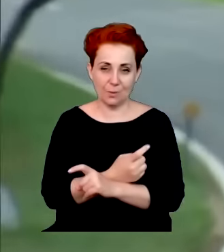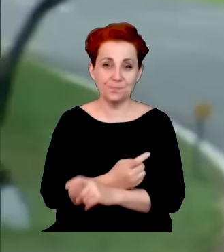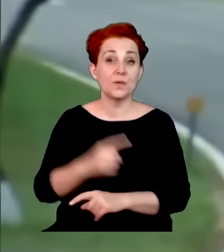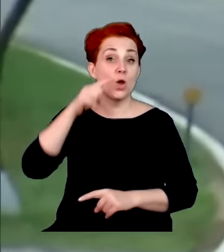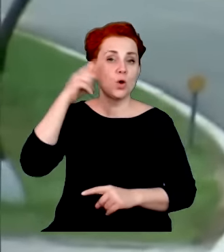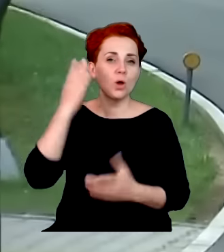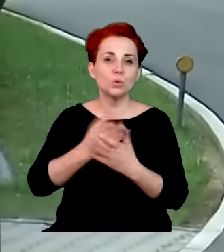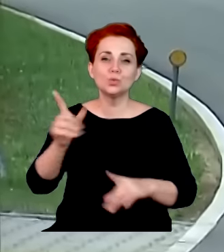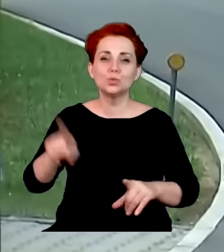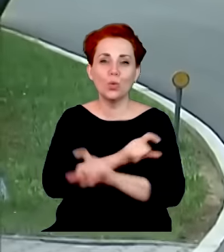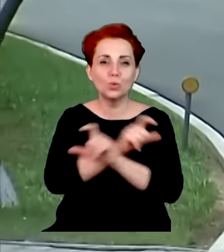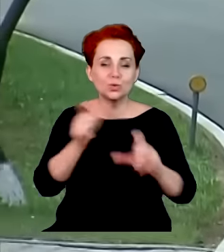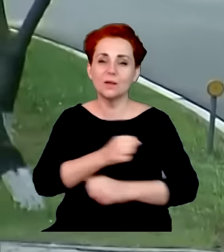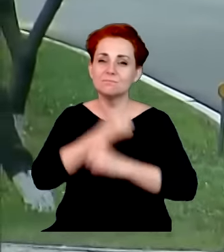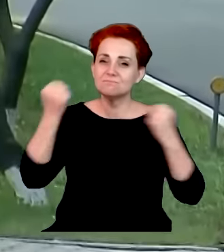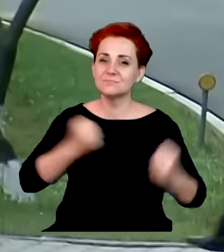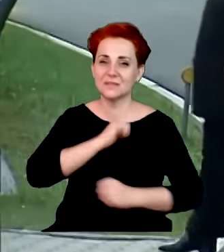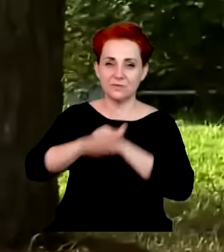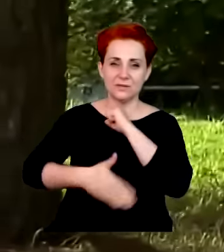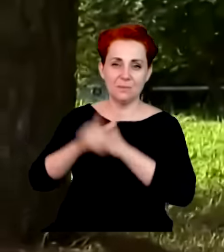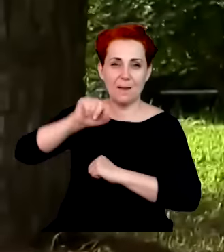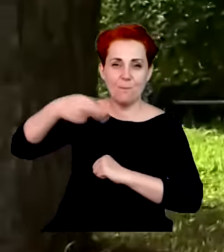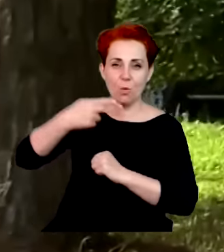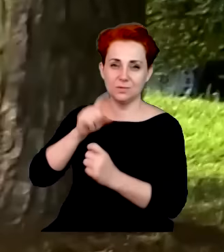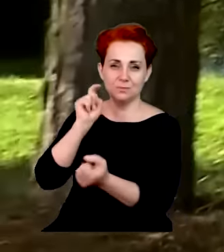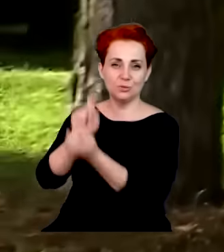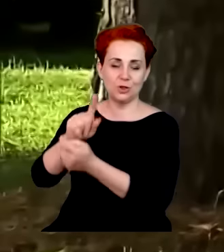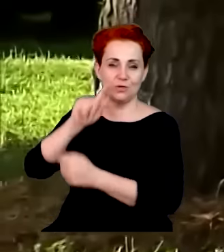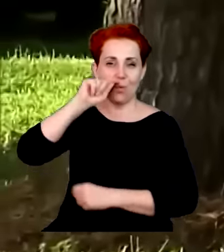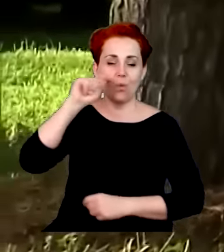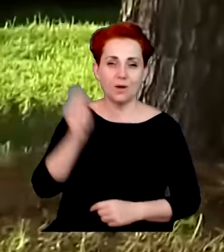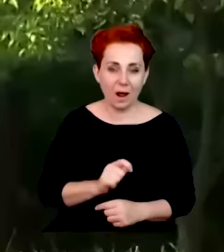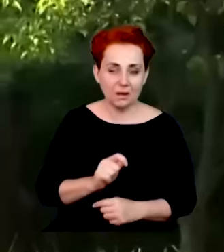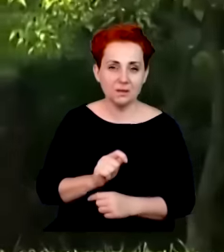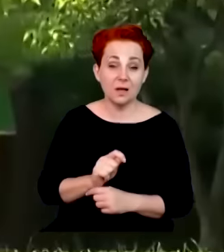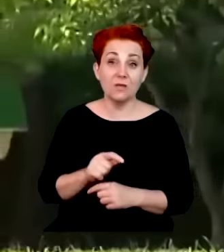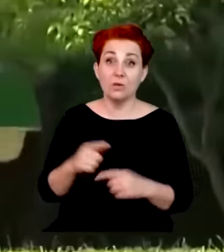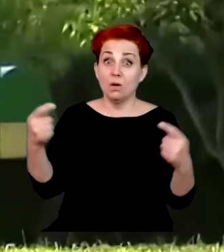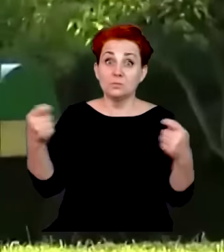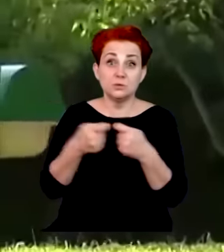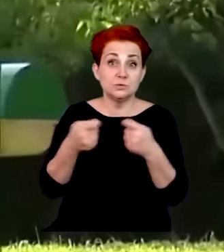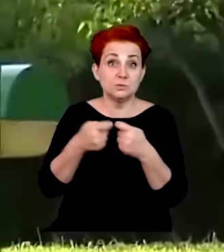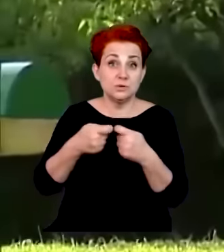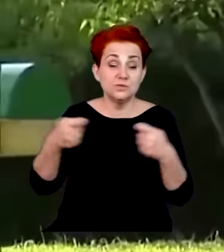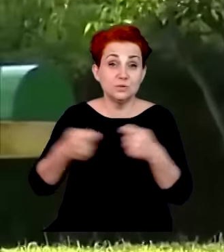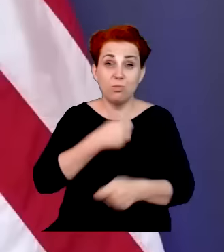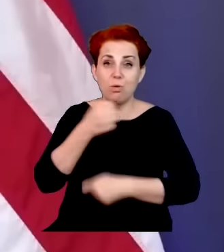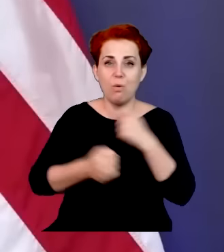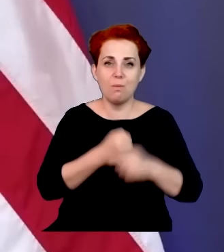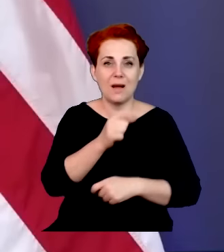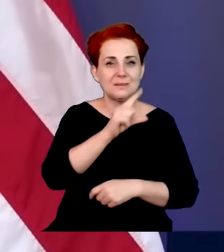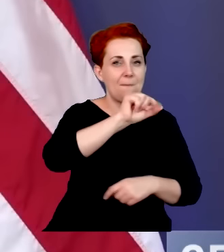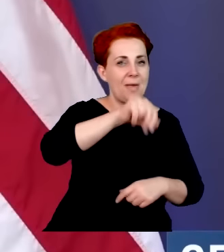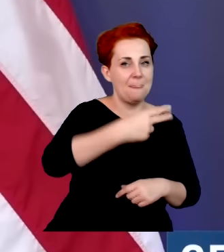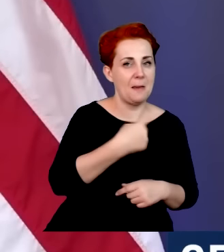czasu aktywnie wspiera Putina w wojnie z Ukrainą. Zaniepokojenie coraz bliższą współpracą dyktatorów wyraził Pentagon.